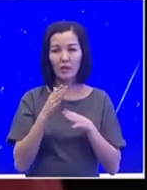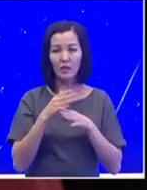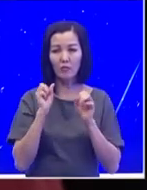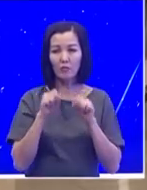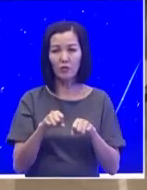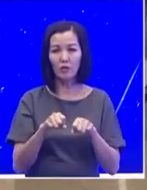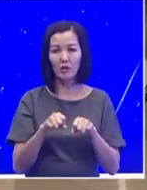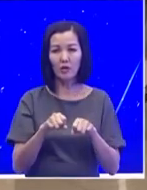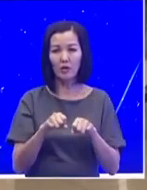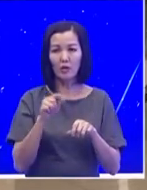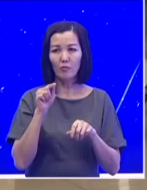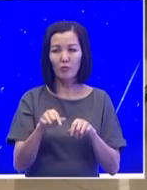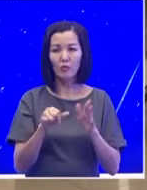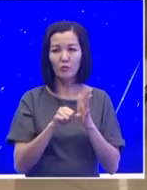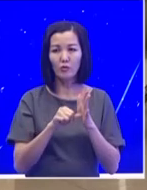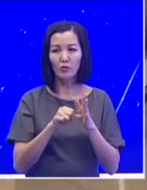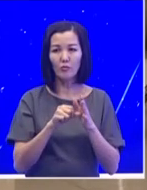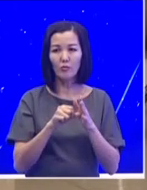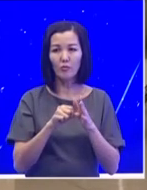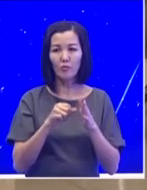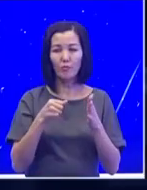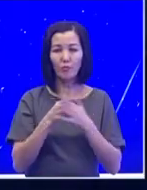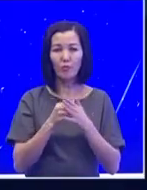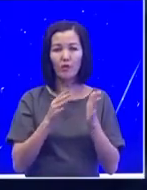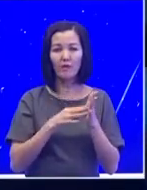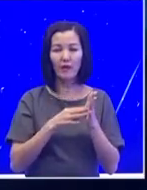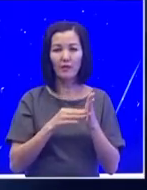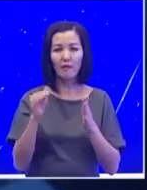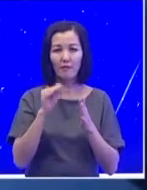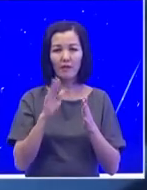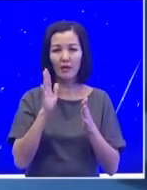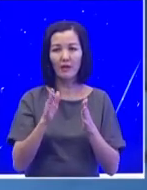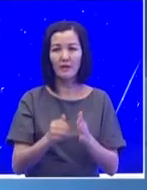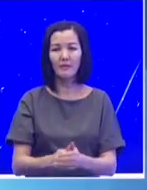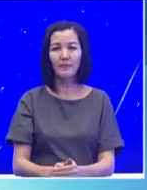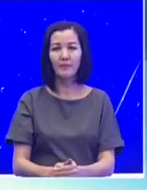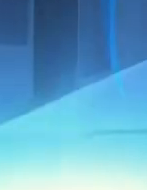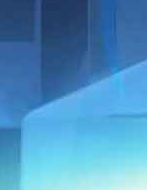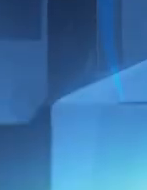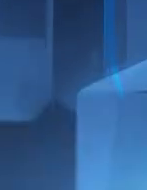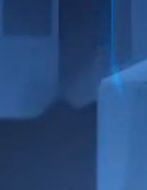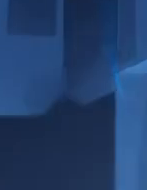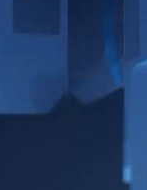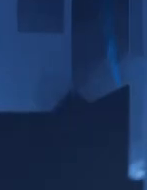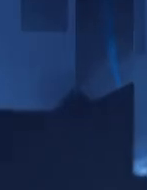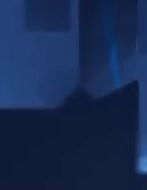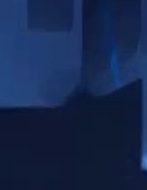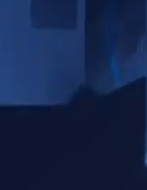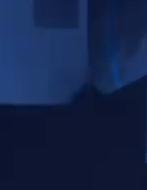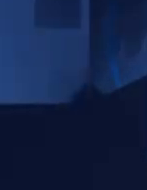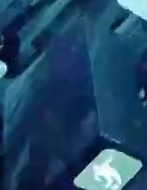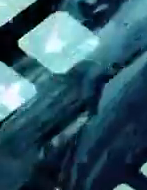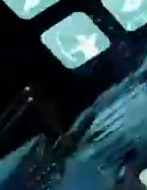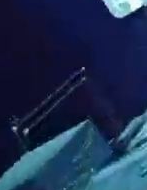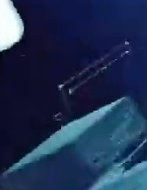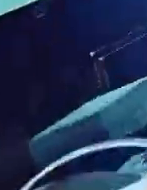будем здесь с 6 по 9 февраля. Гульназ Мустафа, Айдос Калиев, телеканал ЖТСУ.